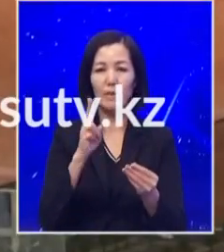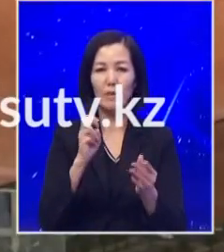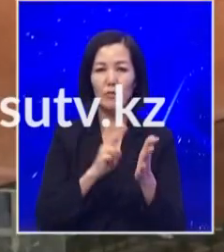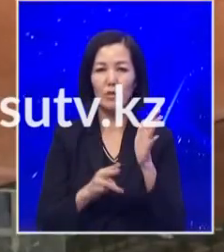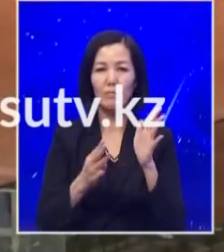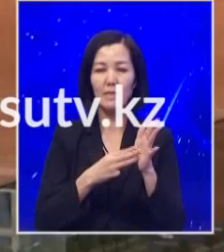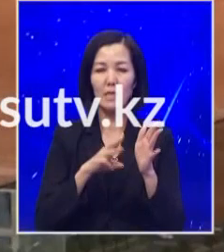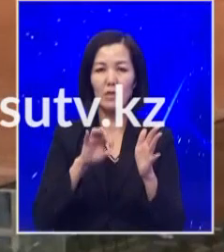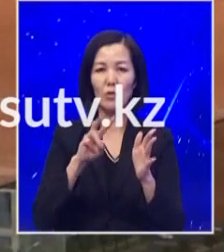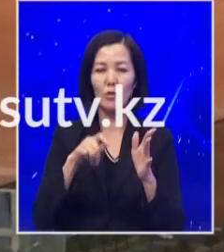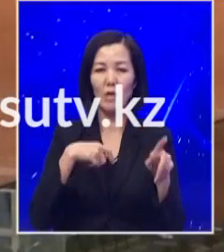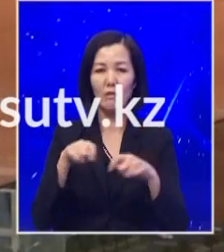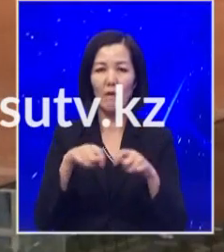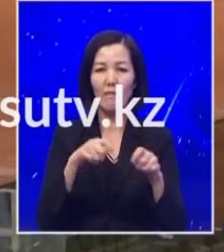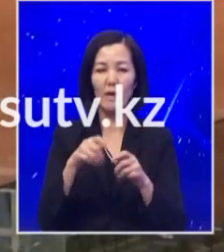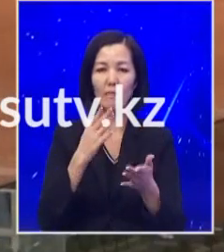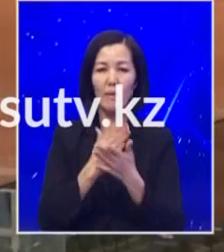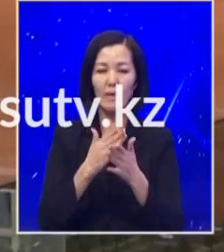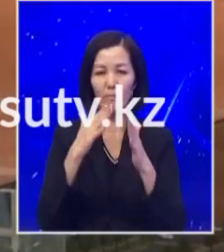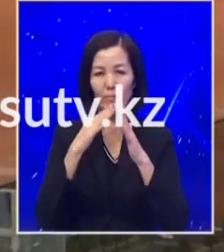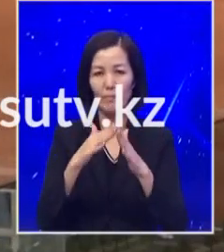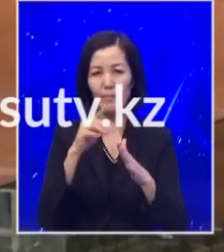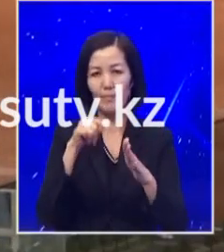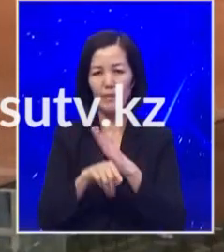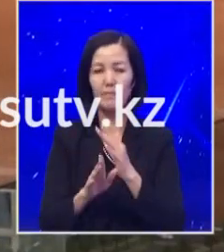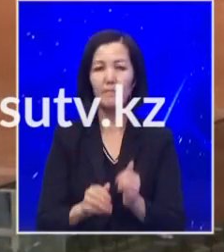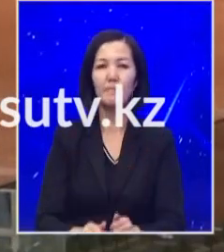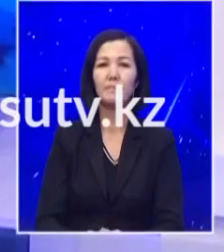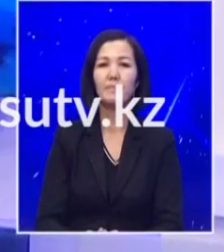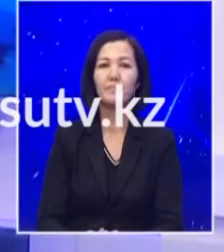1278 тонна товары бар тұрақтандыру қорында.